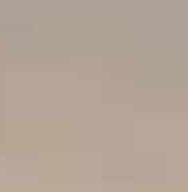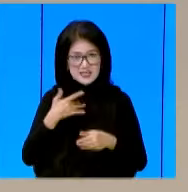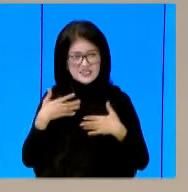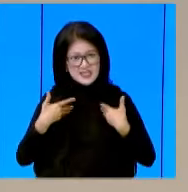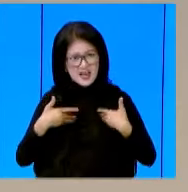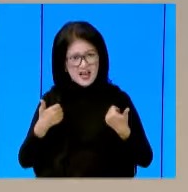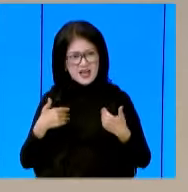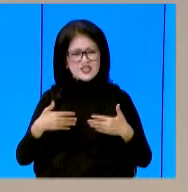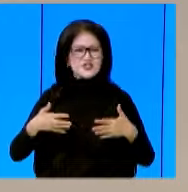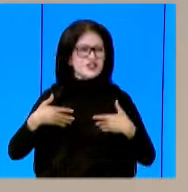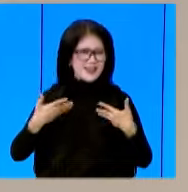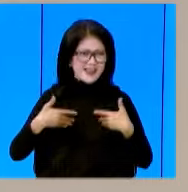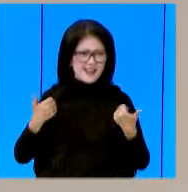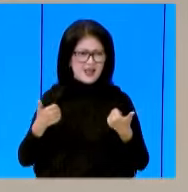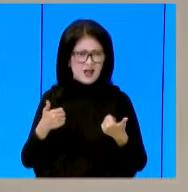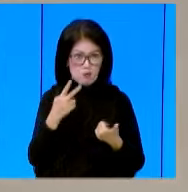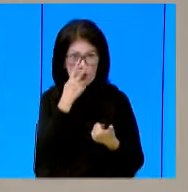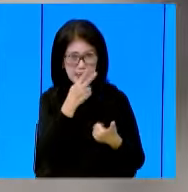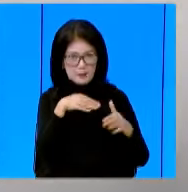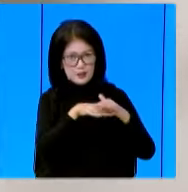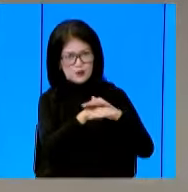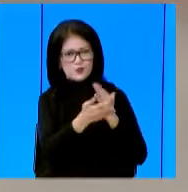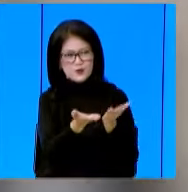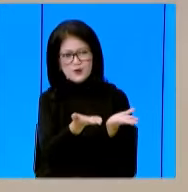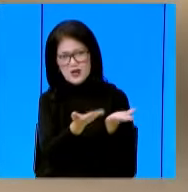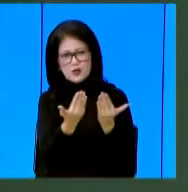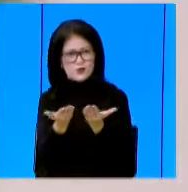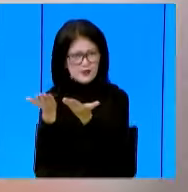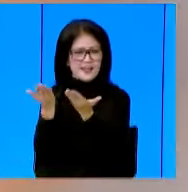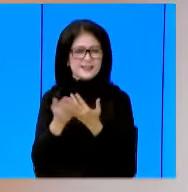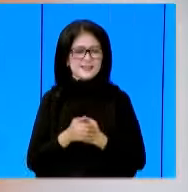banget dong. Boleh saya lihat ke dalam? Boleh dong, yuk.